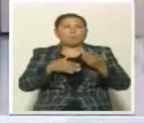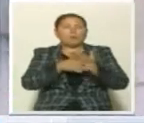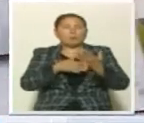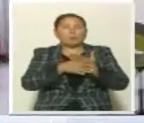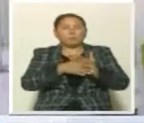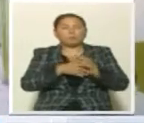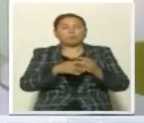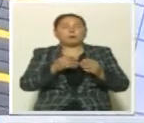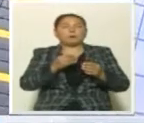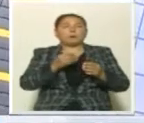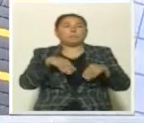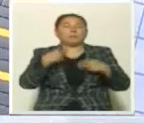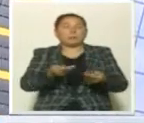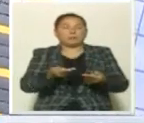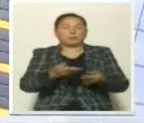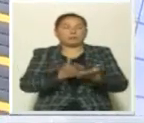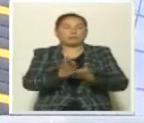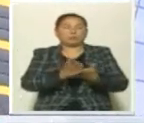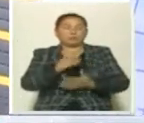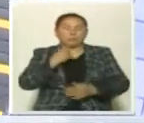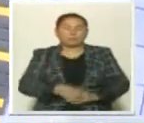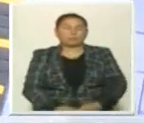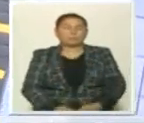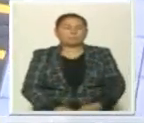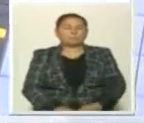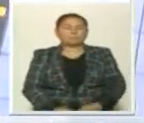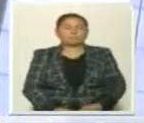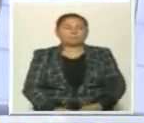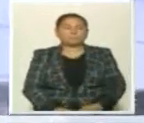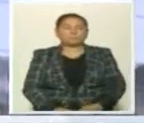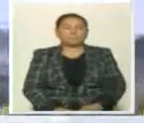консультацию по продуктам, предлагаемым холдингом. Жанна Ермагомбетова, Надыржан Спандияр, новости.